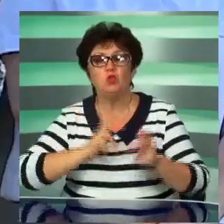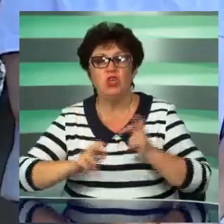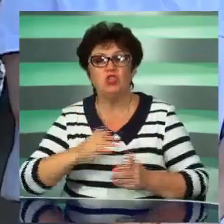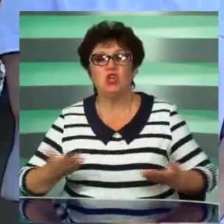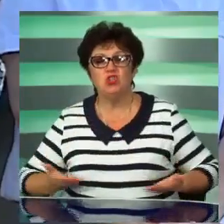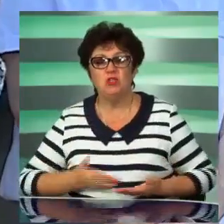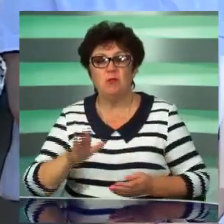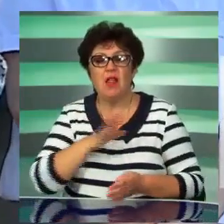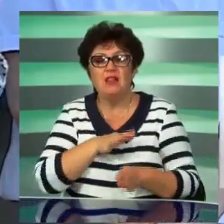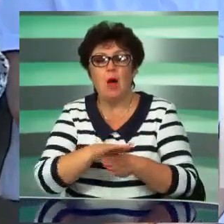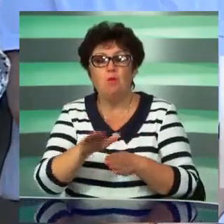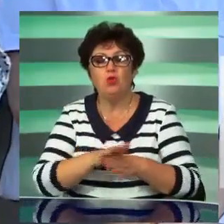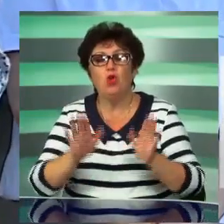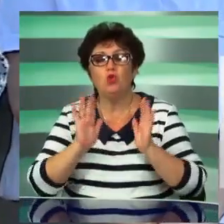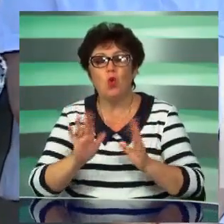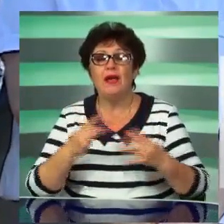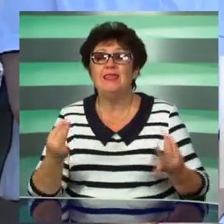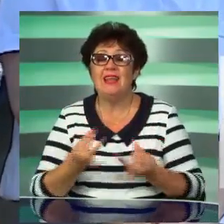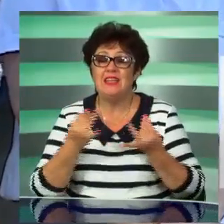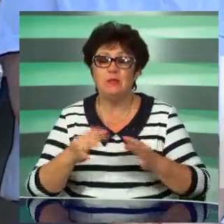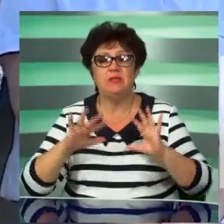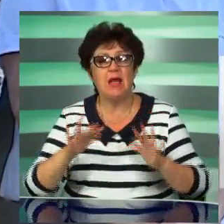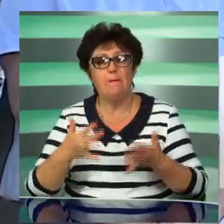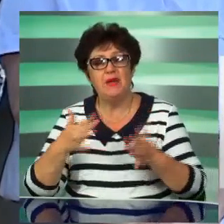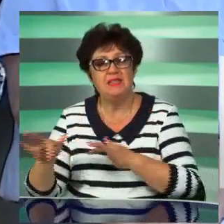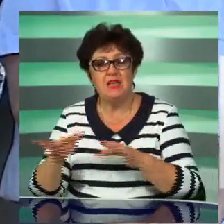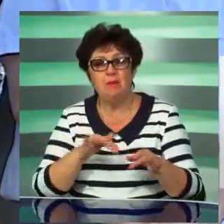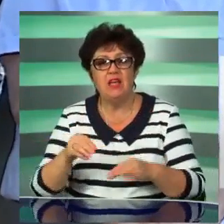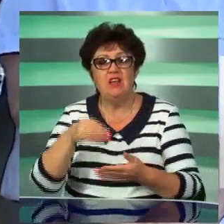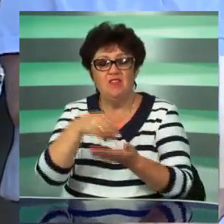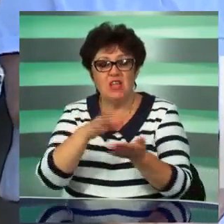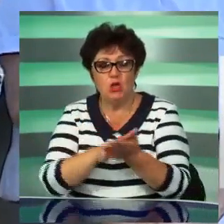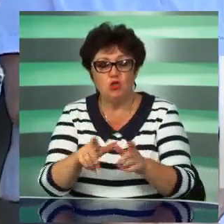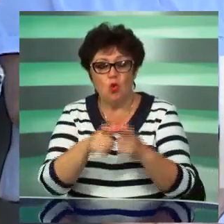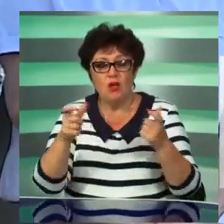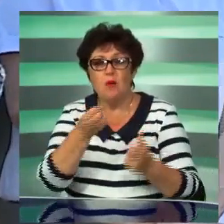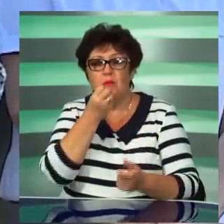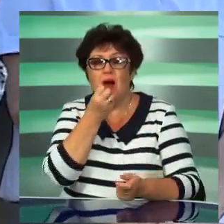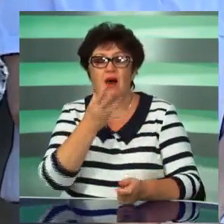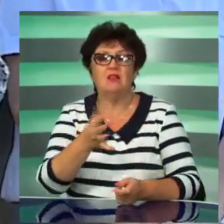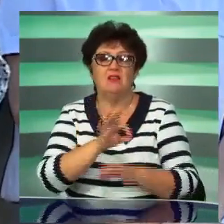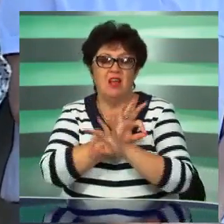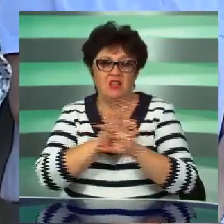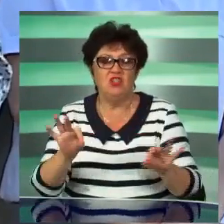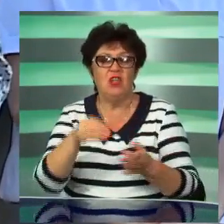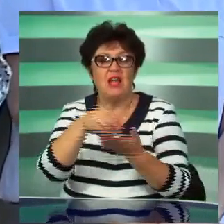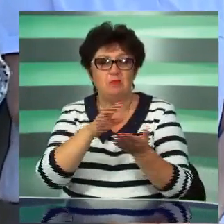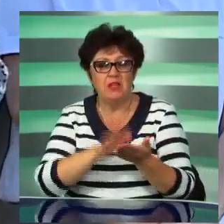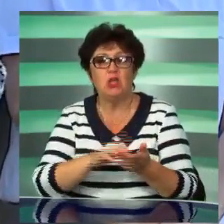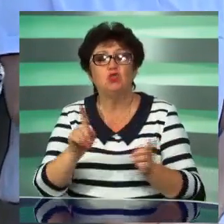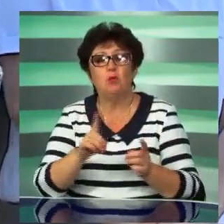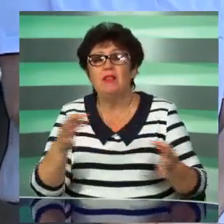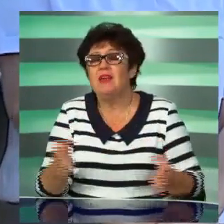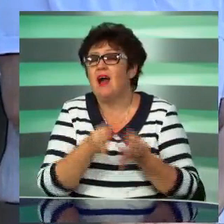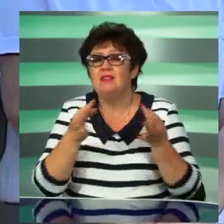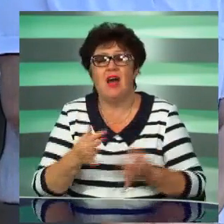жизнь была наполнена только интересными событиями. В зачетках стояли хорошие, отличные отметки, чтобы вы никогда